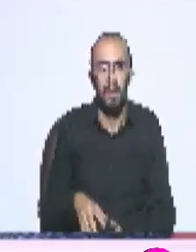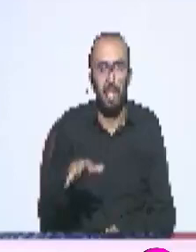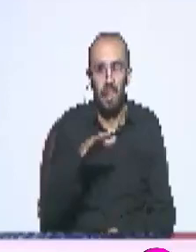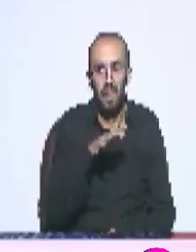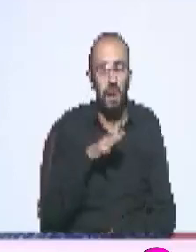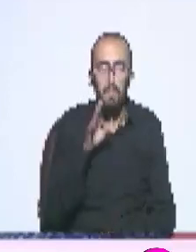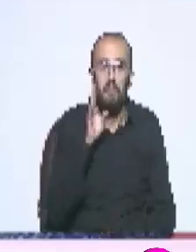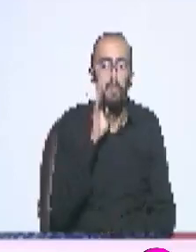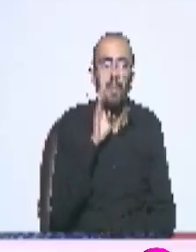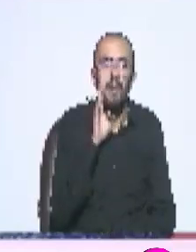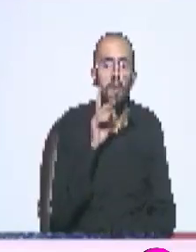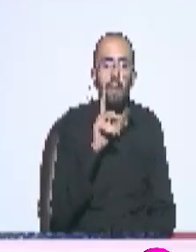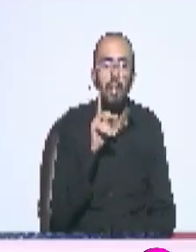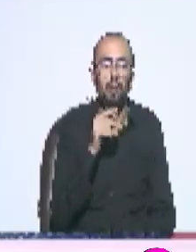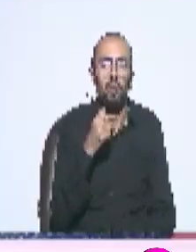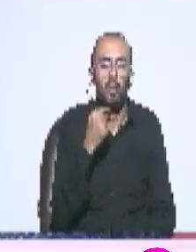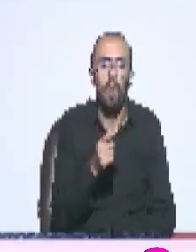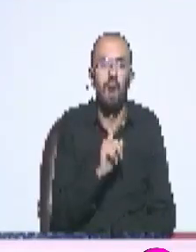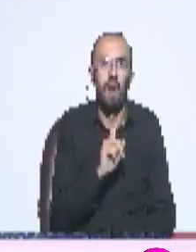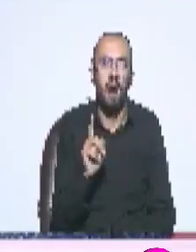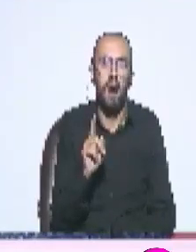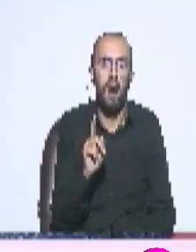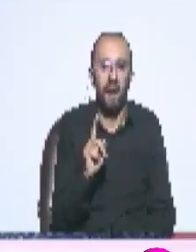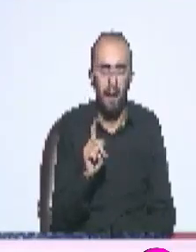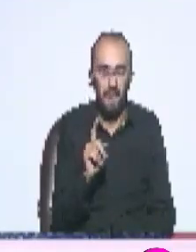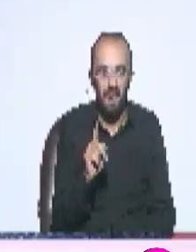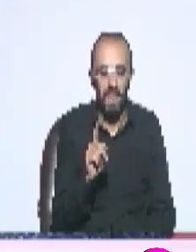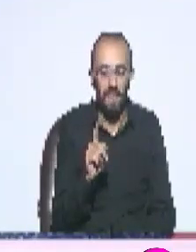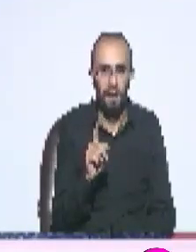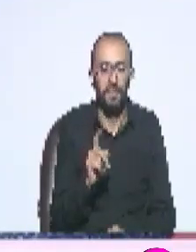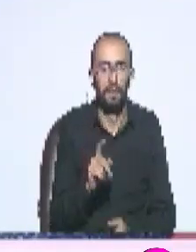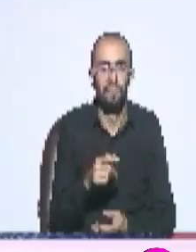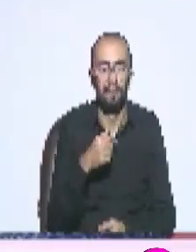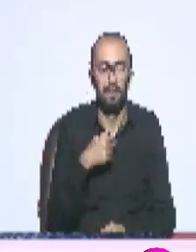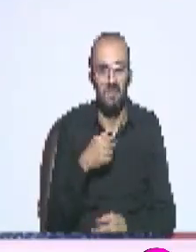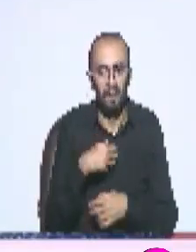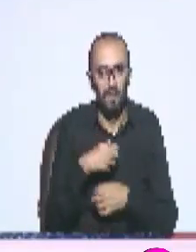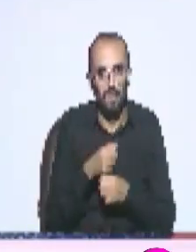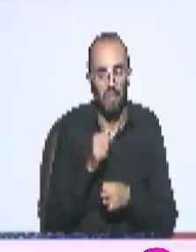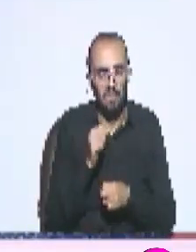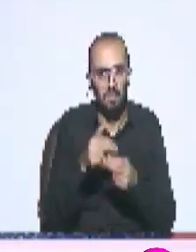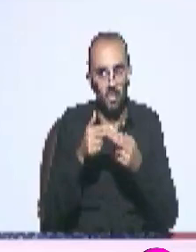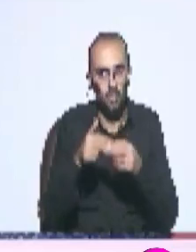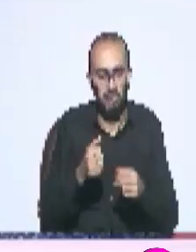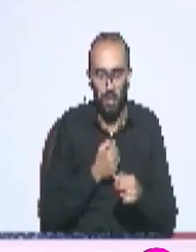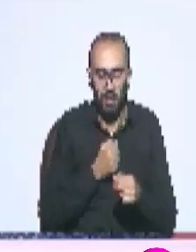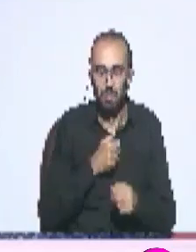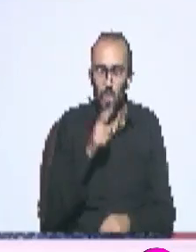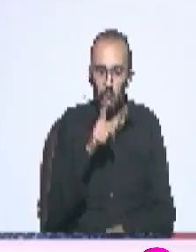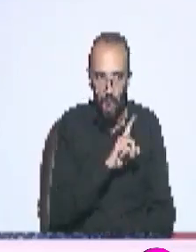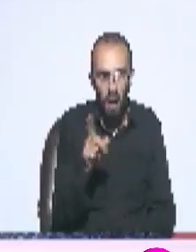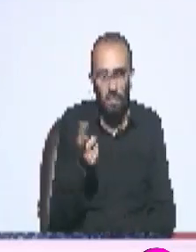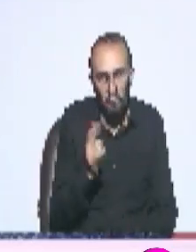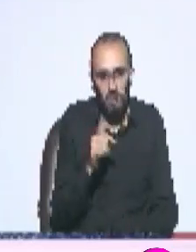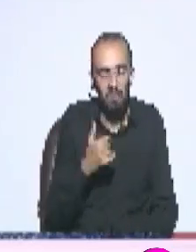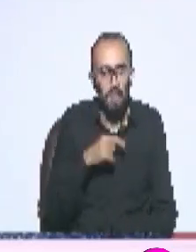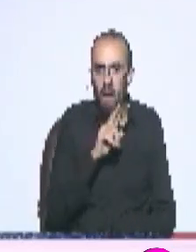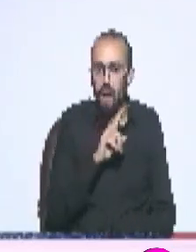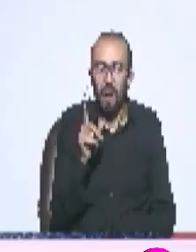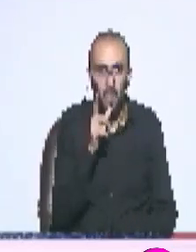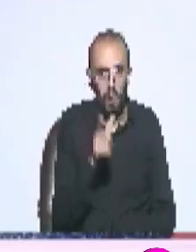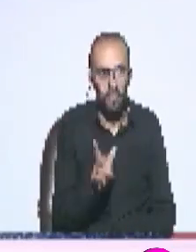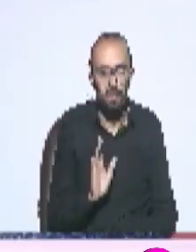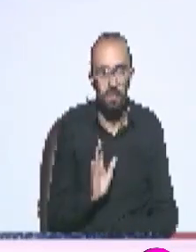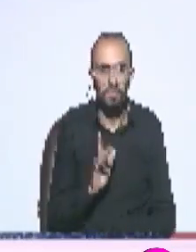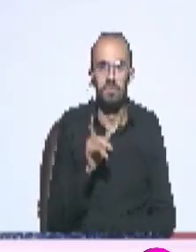قوي ان احنا نقول لا ماتعلمناش قوي ان احنا نحافظ على حدودنا بتلاقي كم حد